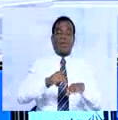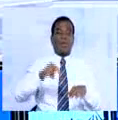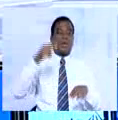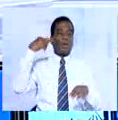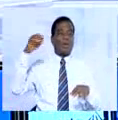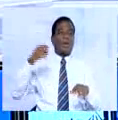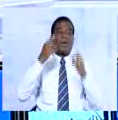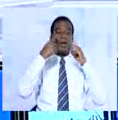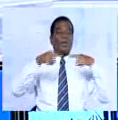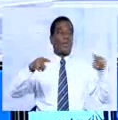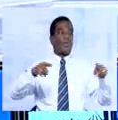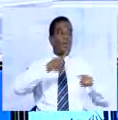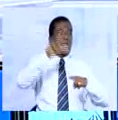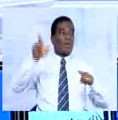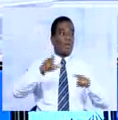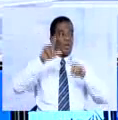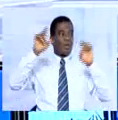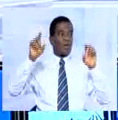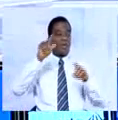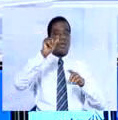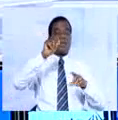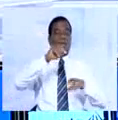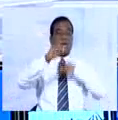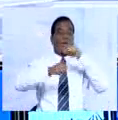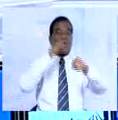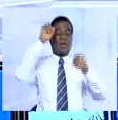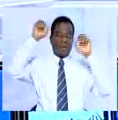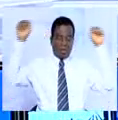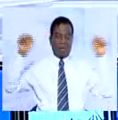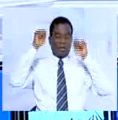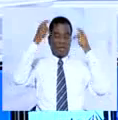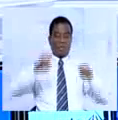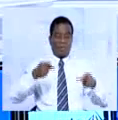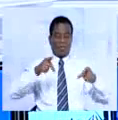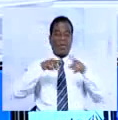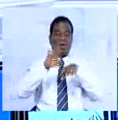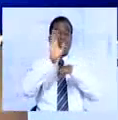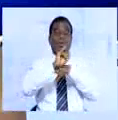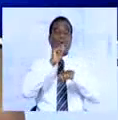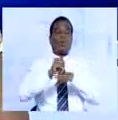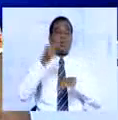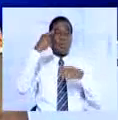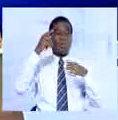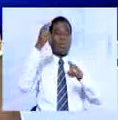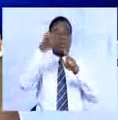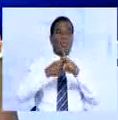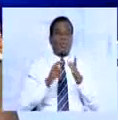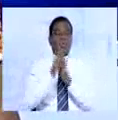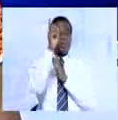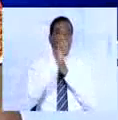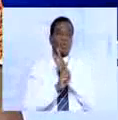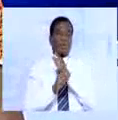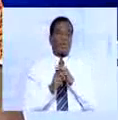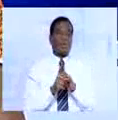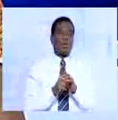a annoncé lundi la célébration du 20e anniversaire de sa présence en Côte d'Ivoire pour le mois de décembre.